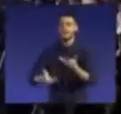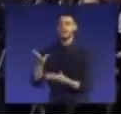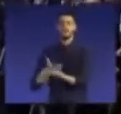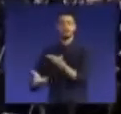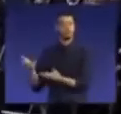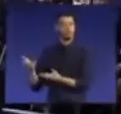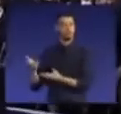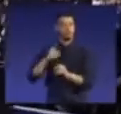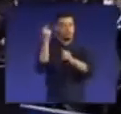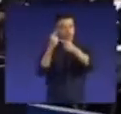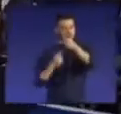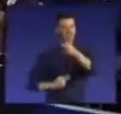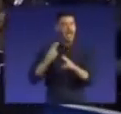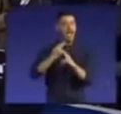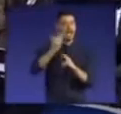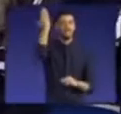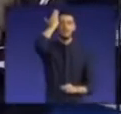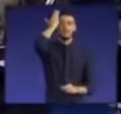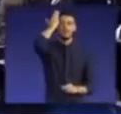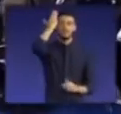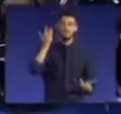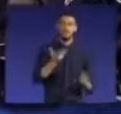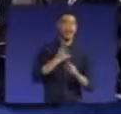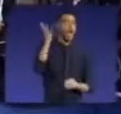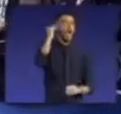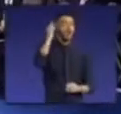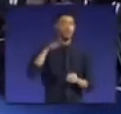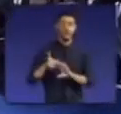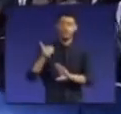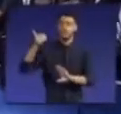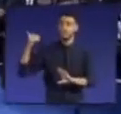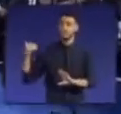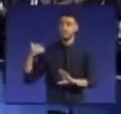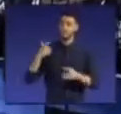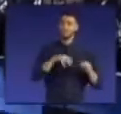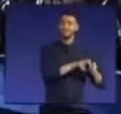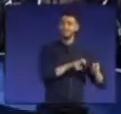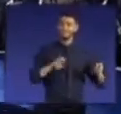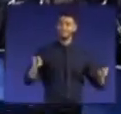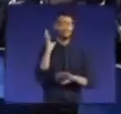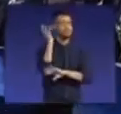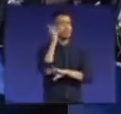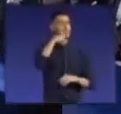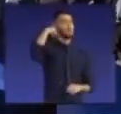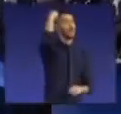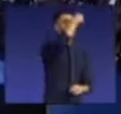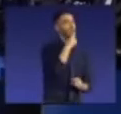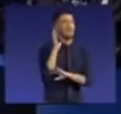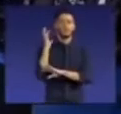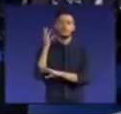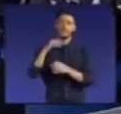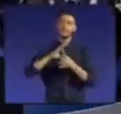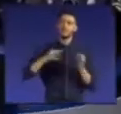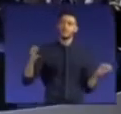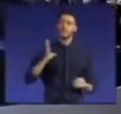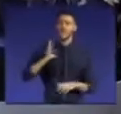καλώς εννοούμενων συμφερόντων μας, και ότι θα θρέψει τον μακεδονισμό, αλυτρωτισμό της άλλης πλευράς, θα